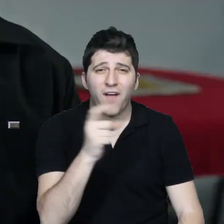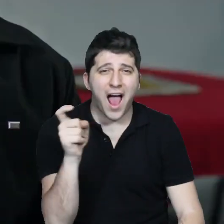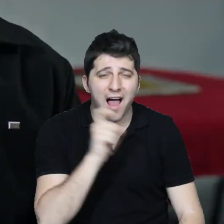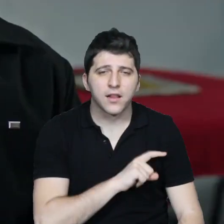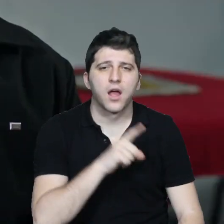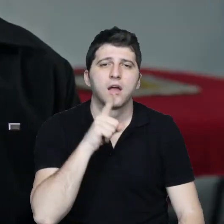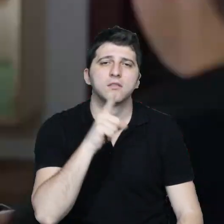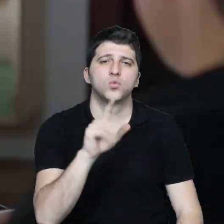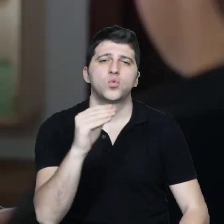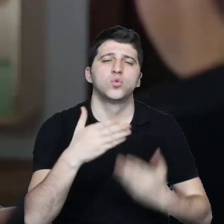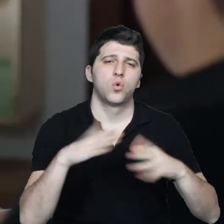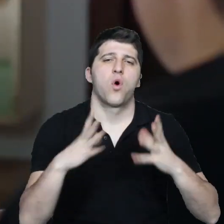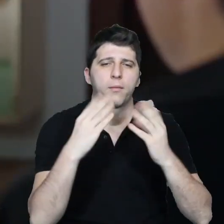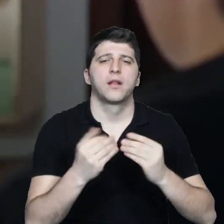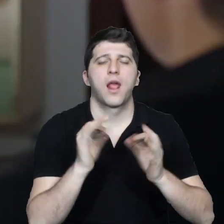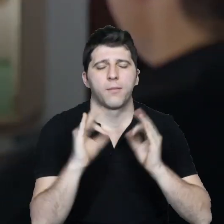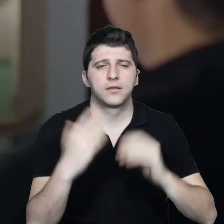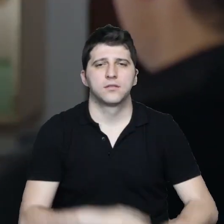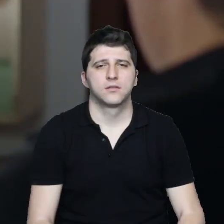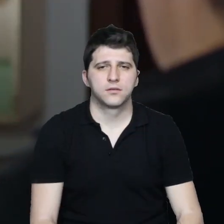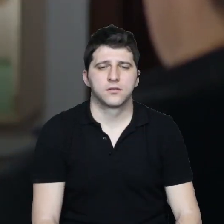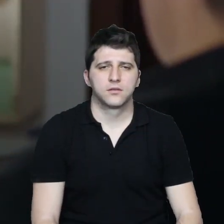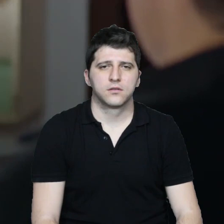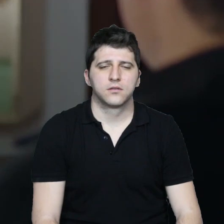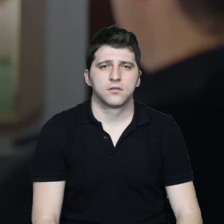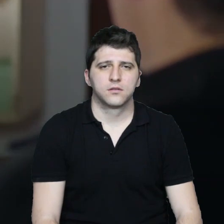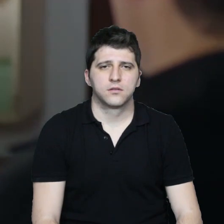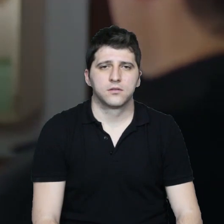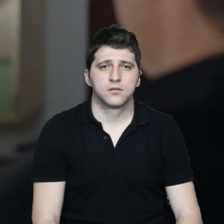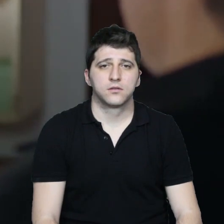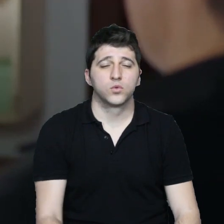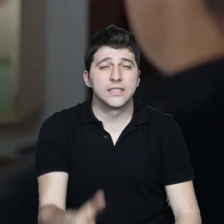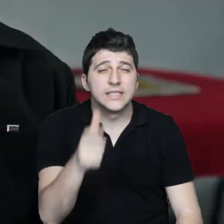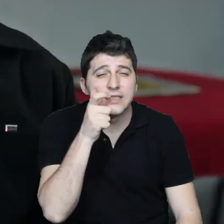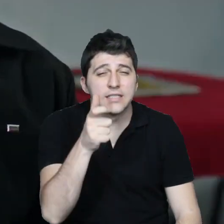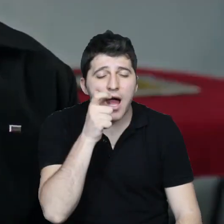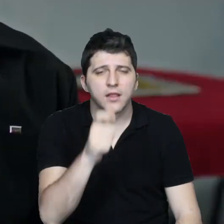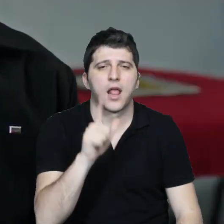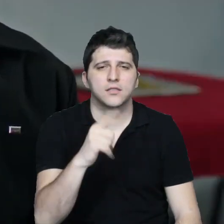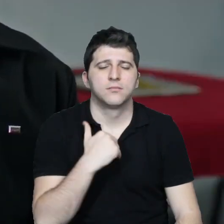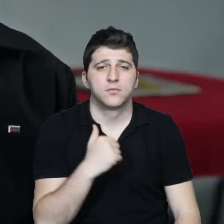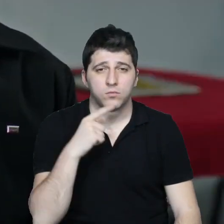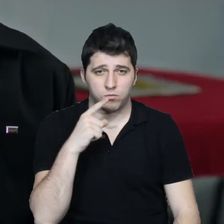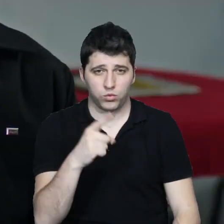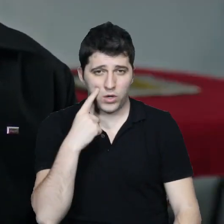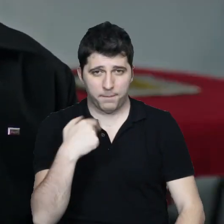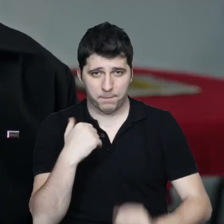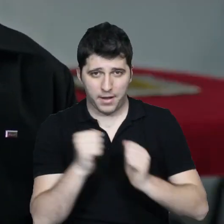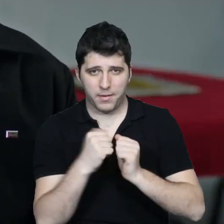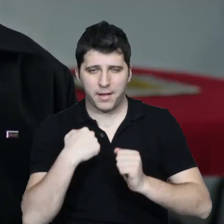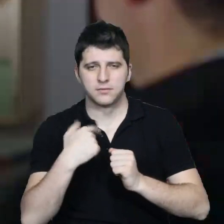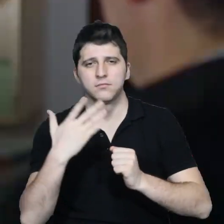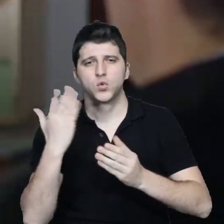sizi çocuğunuzdan ayırabilir. Elbette. Azami dikkat göstereceğiz. Ben de bu sırada karşı